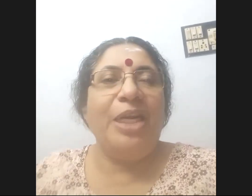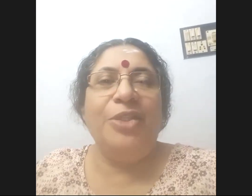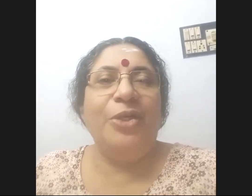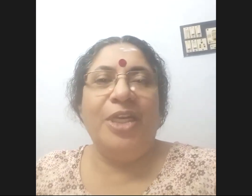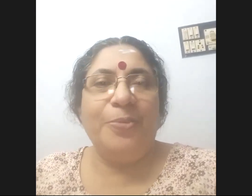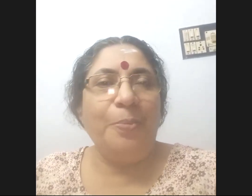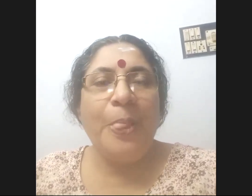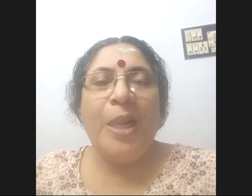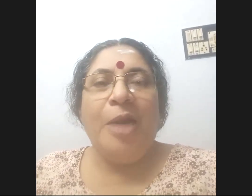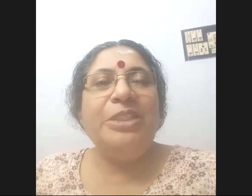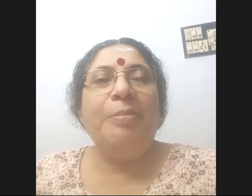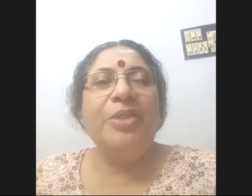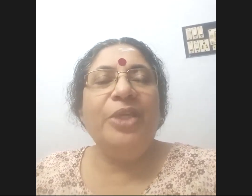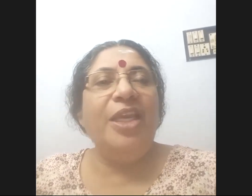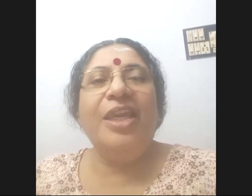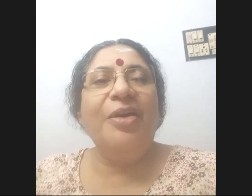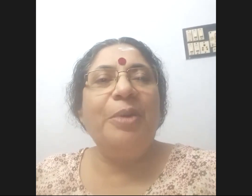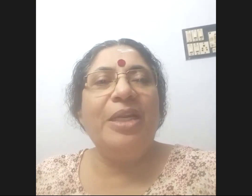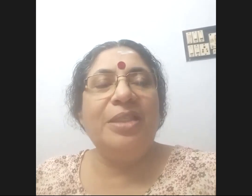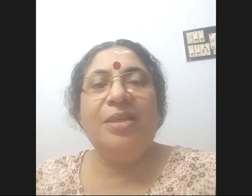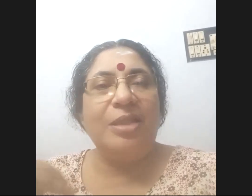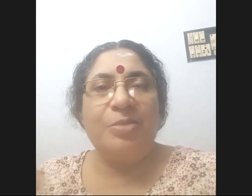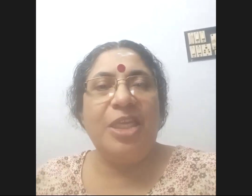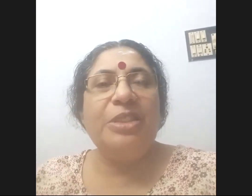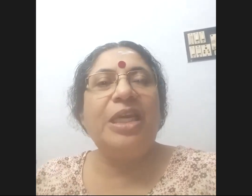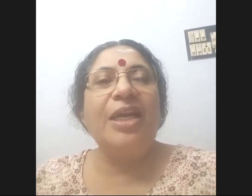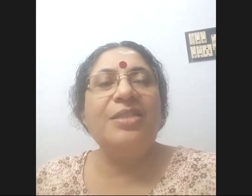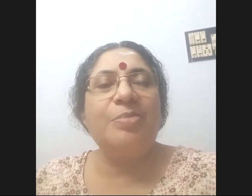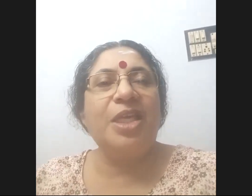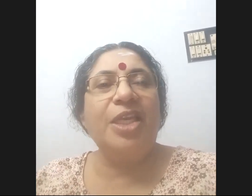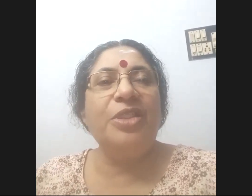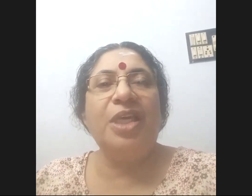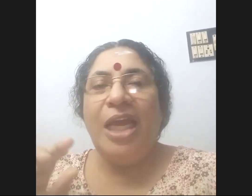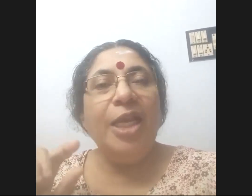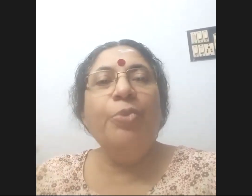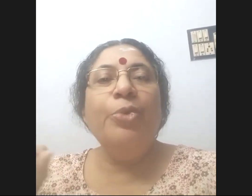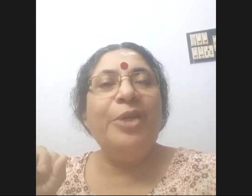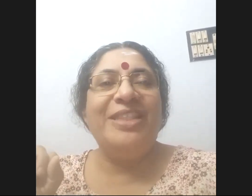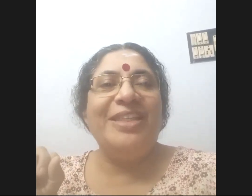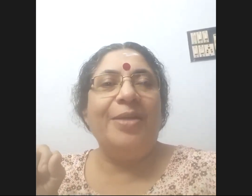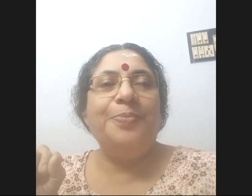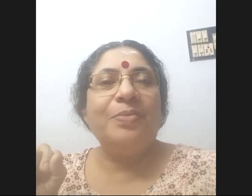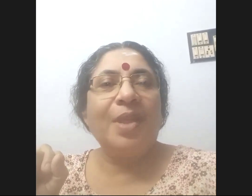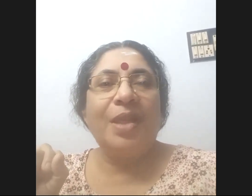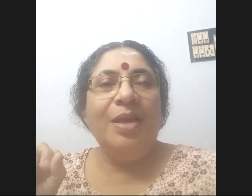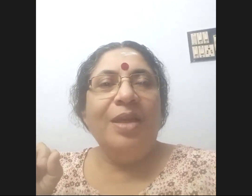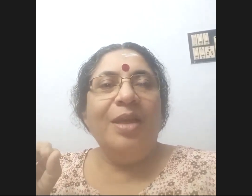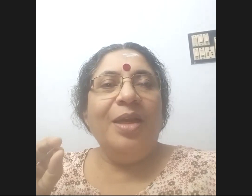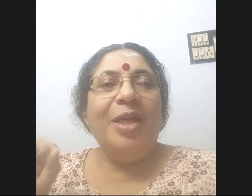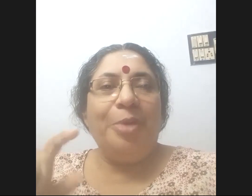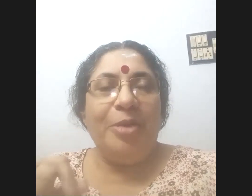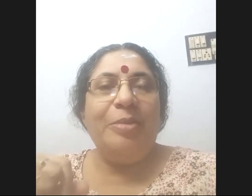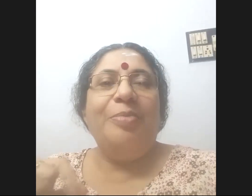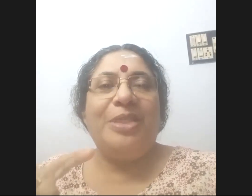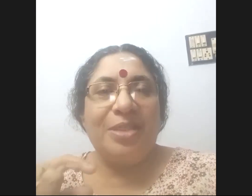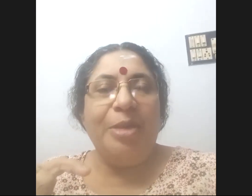തന്നെ പറയുന്നുണ്ടായിരുന്നു. അപ്പൊ ഞാൻ പറഞ്ഞു എനിക്ക് അവരുമായിട്ട് ഞാൻ സംസാരിക്കും, പക്ഷെ ഞങ്ങളൊക്കെ സംസാരിക്കുന്ന പറഞ്ഞ ലിപ് മൂവ്മെന്റ് വെച്ചിട്ടാണ്.